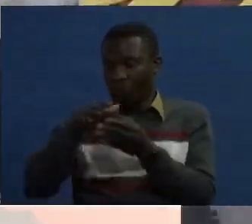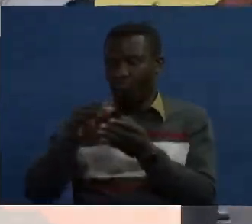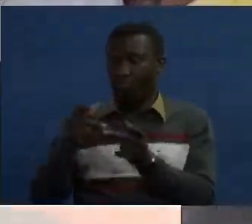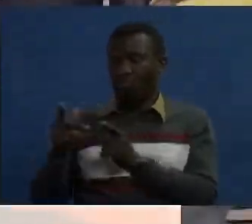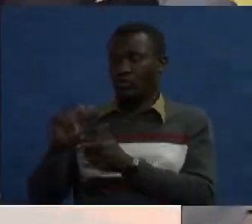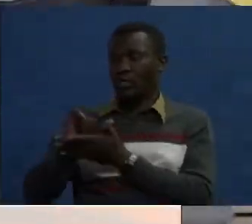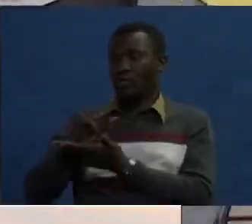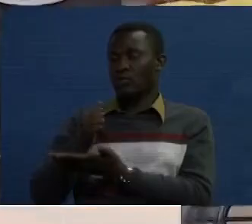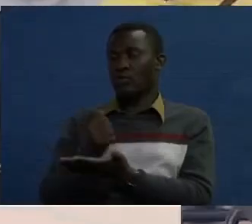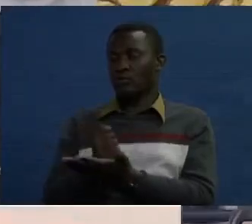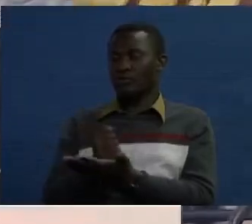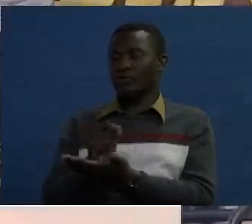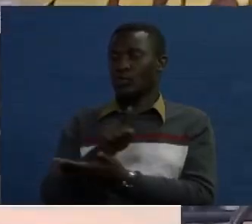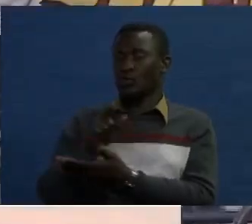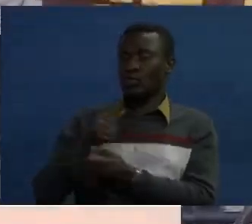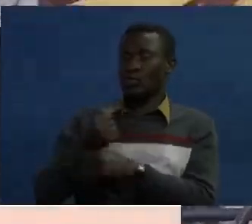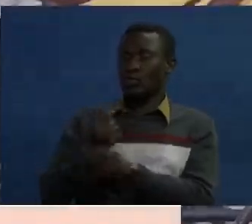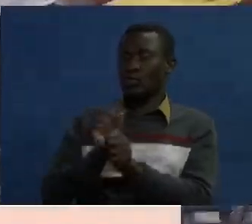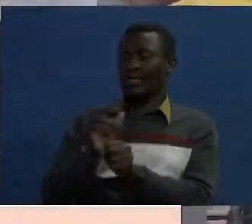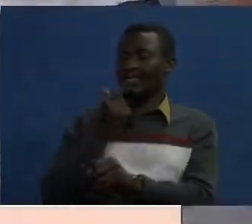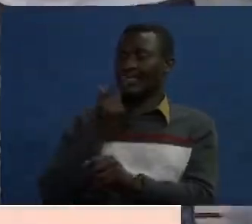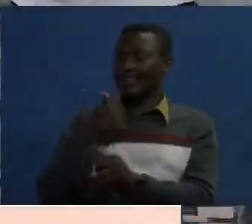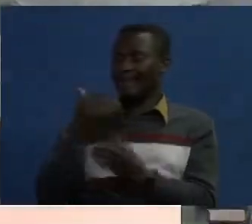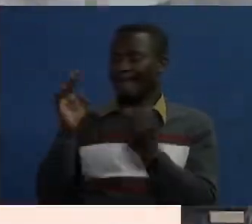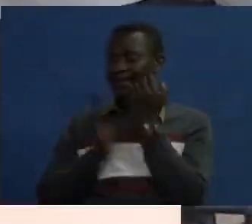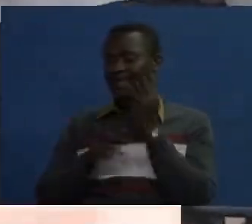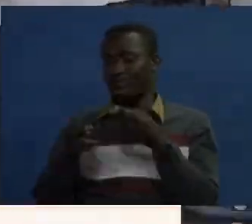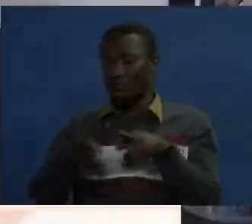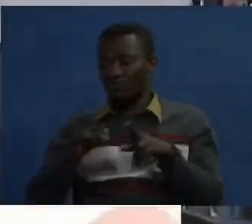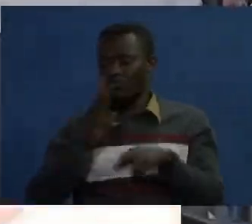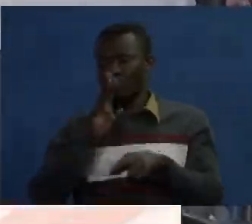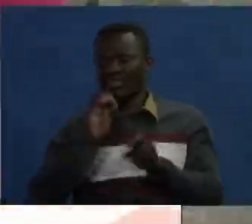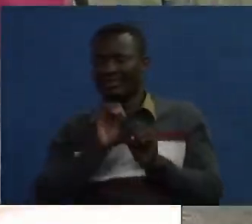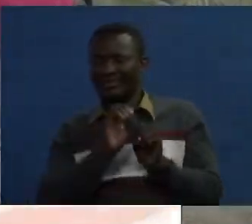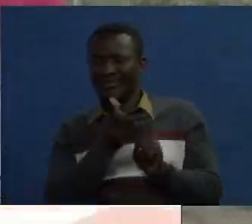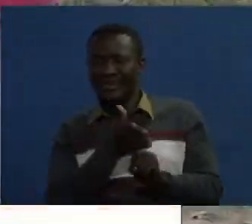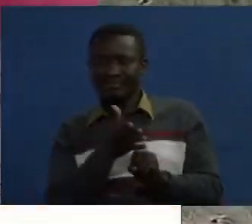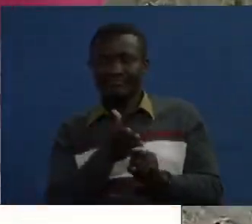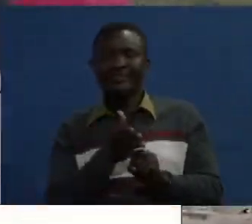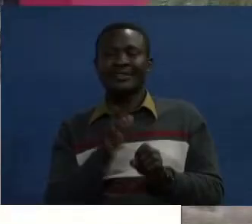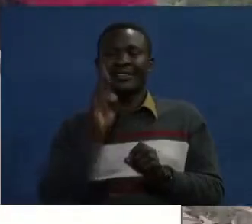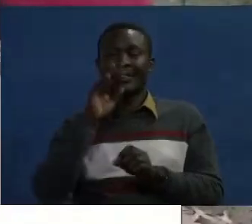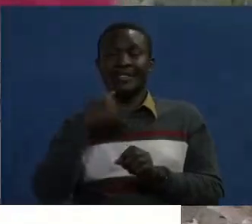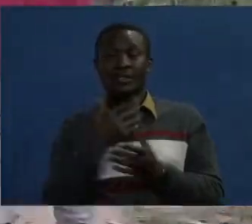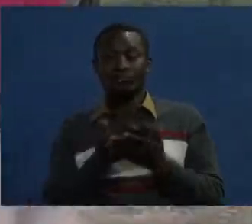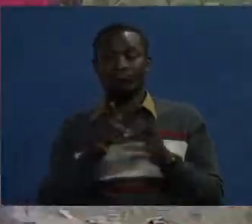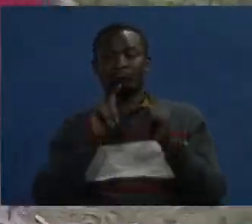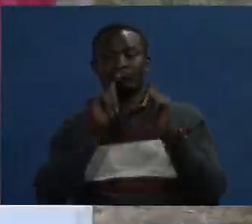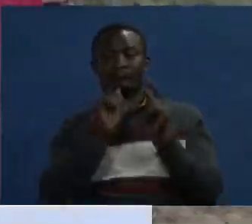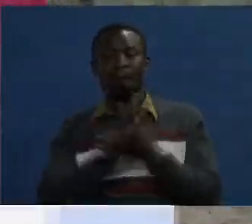kwa ofisi hiyo. Wakazi hao walitaja barabara mbovu, ukosefu wa maji safi kama sababu kuu za wao